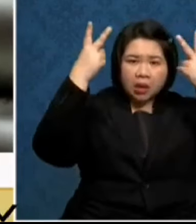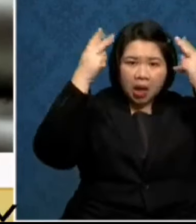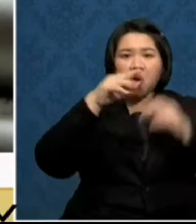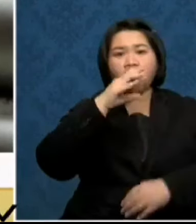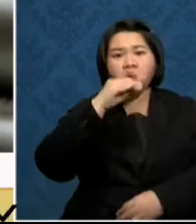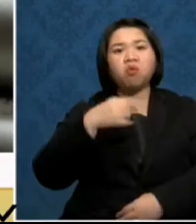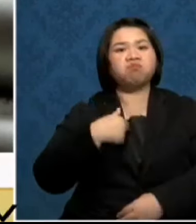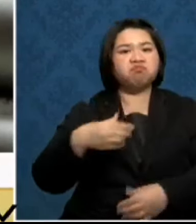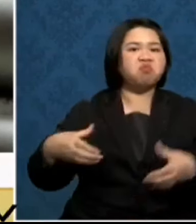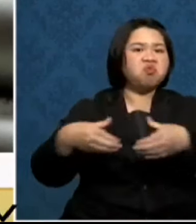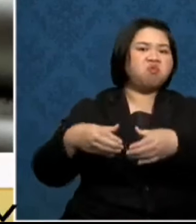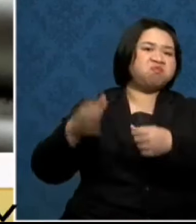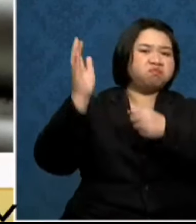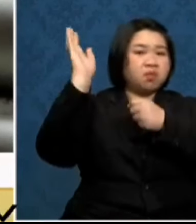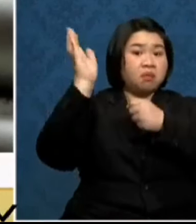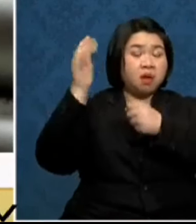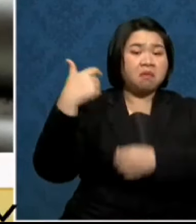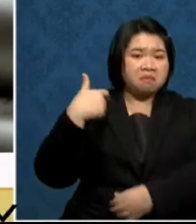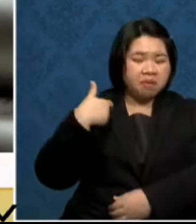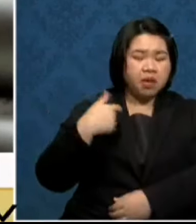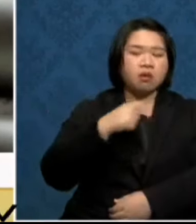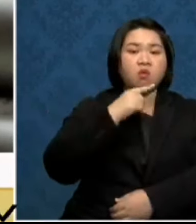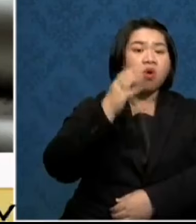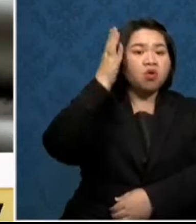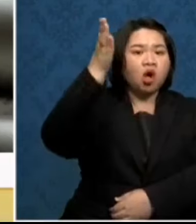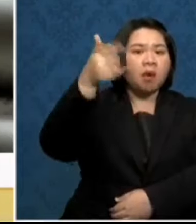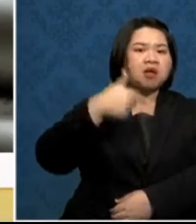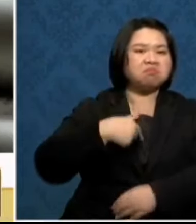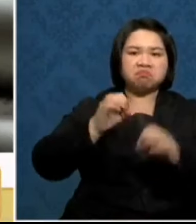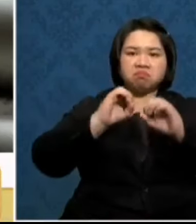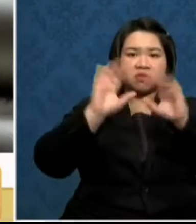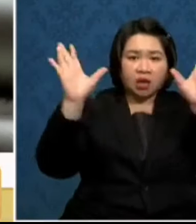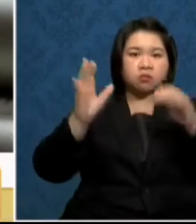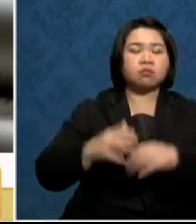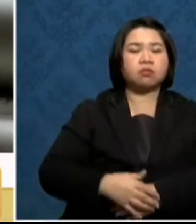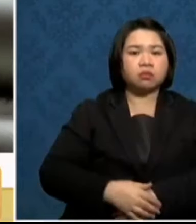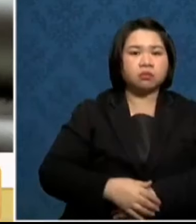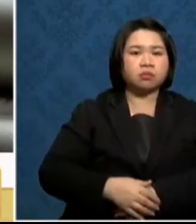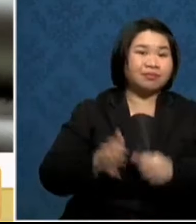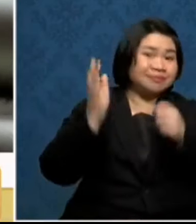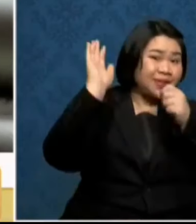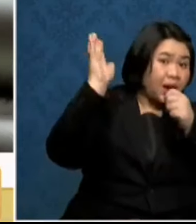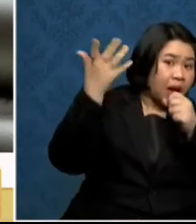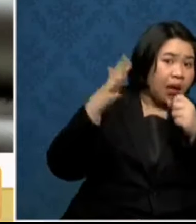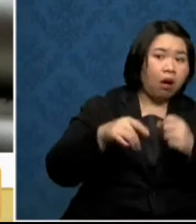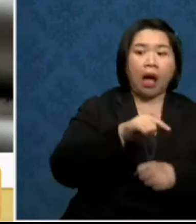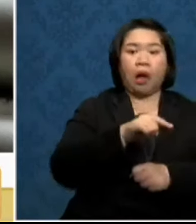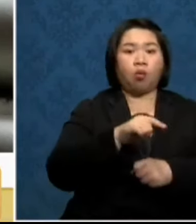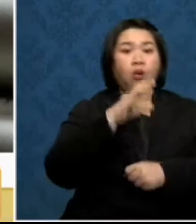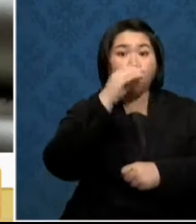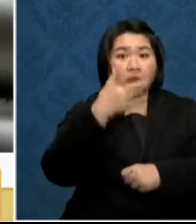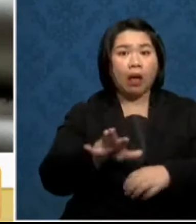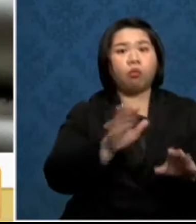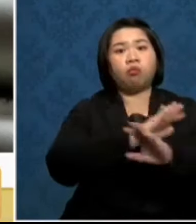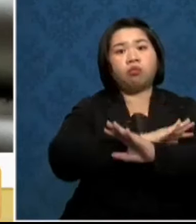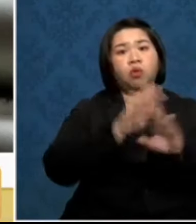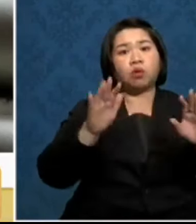นำทีมแถลงเองบอกว่าต่อไปนี้ชัดเจนแล้วก็ต่อมาก็ยกเลิกสิ่งที่ตัวเอง